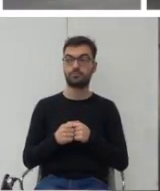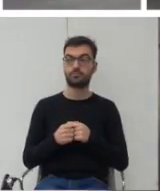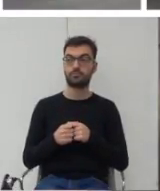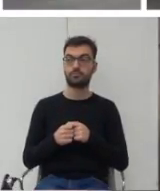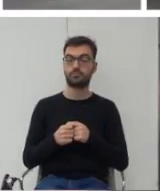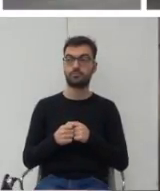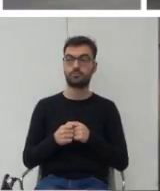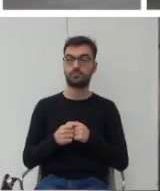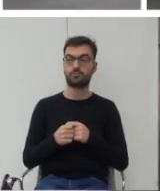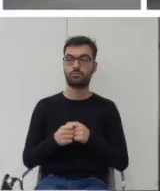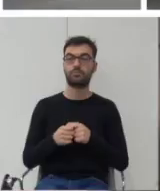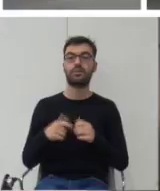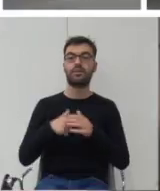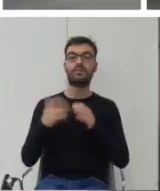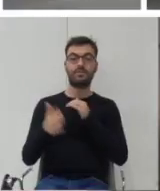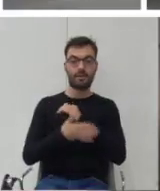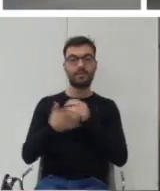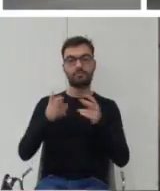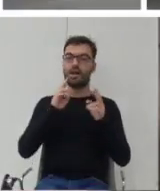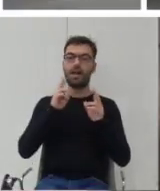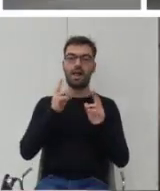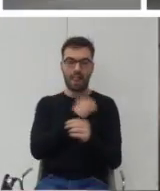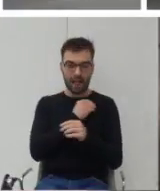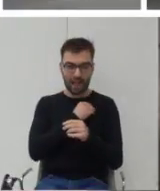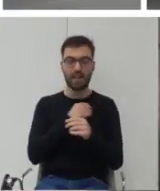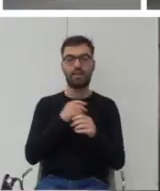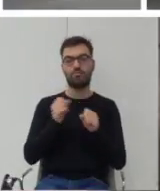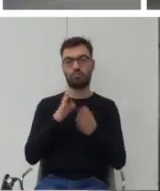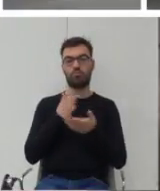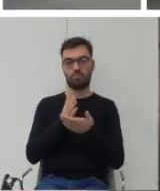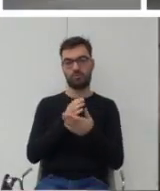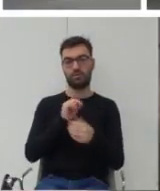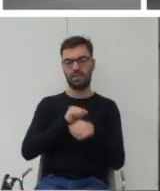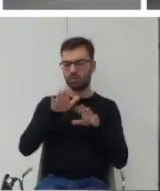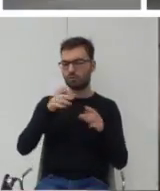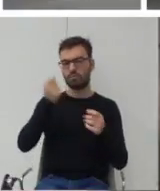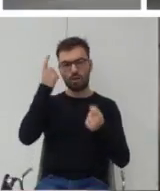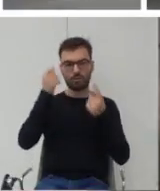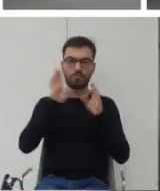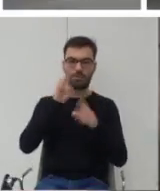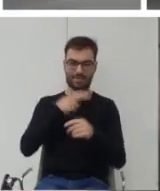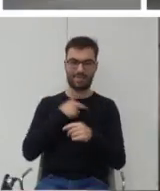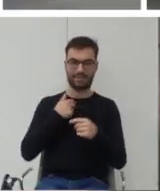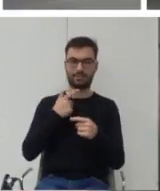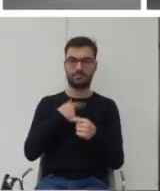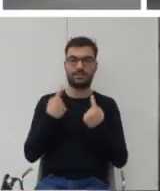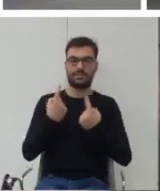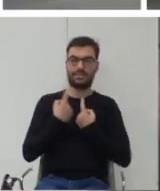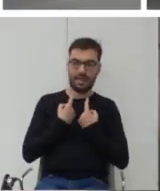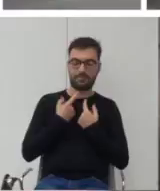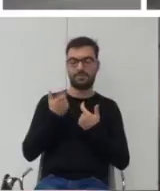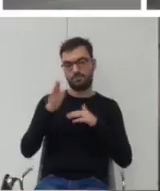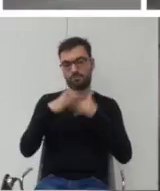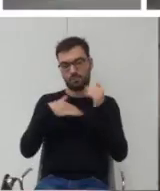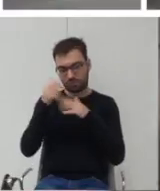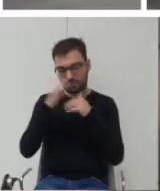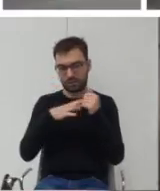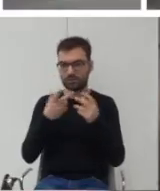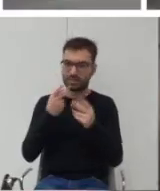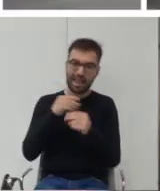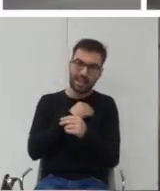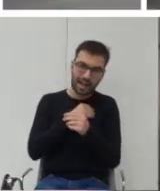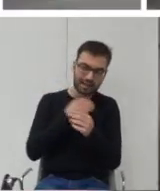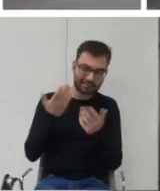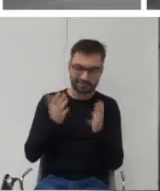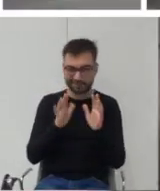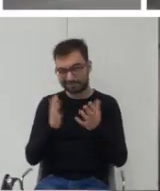to jest jakby legalna forma pomocy, to nie jest, bo jest dużo takich inicjatyw trochę jak nasza, tak, że my sobie stawiamy jakiś domek, on jest